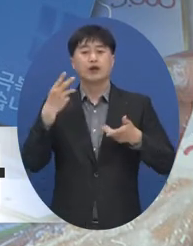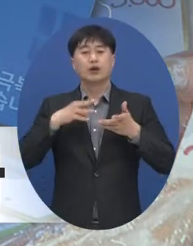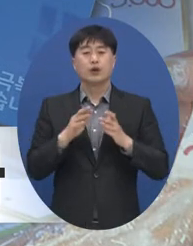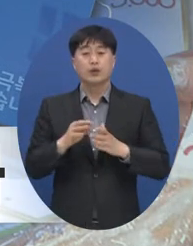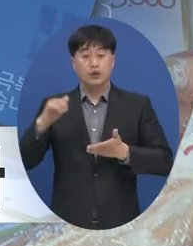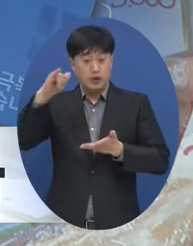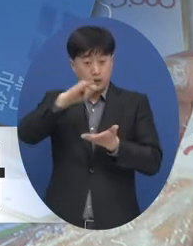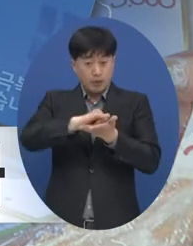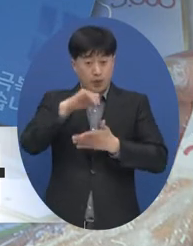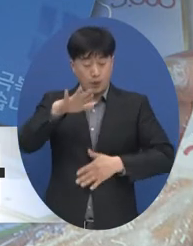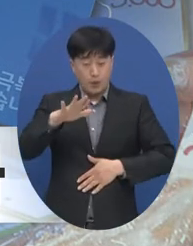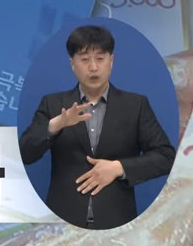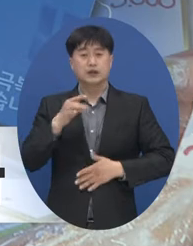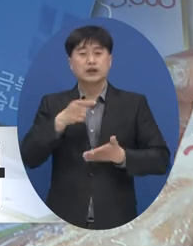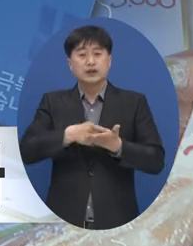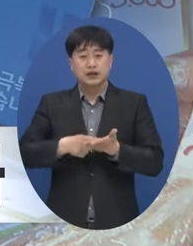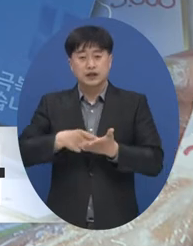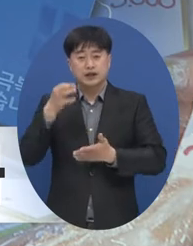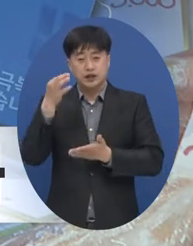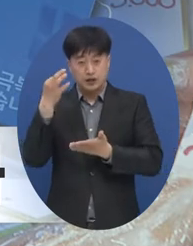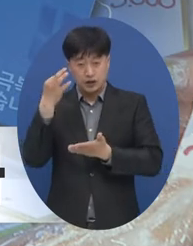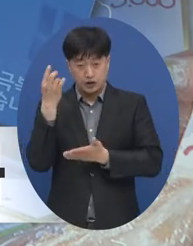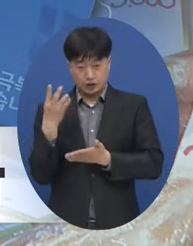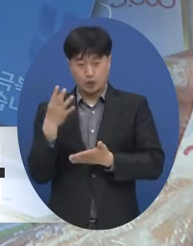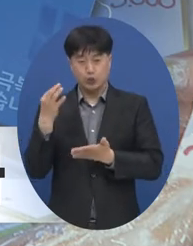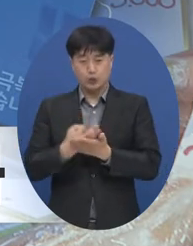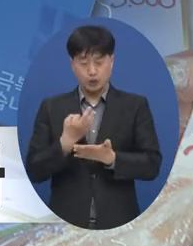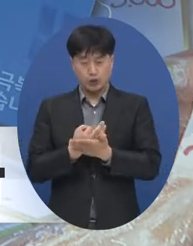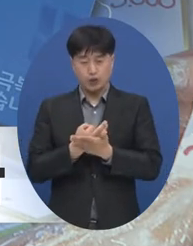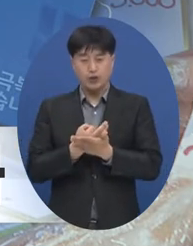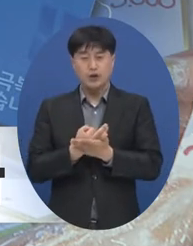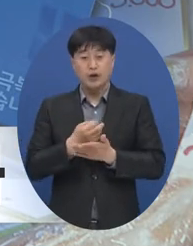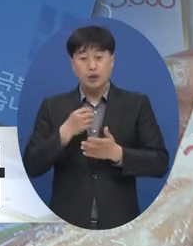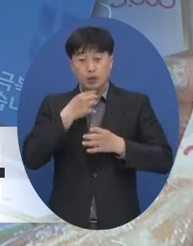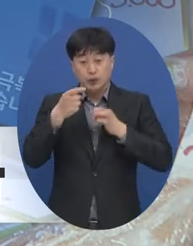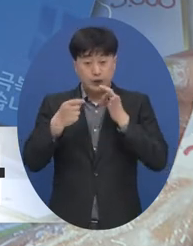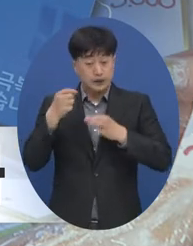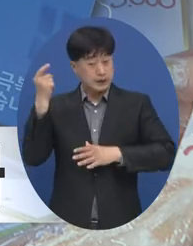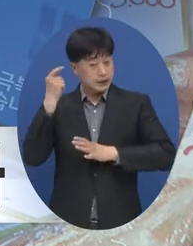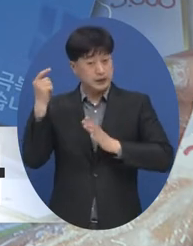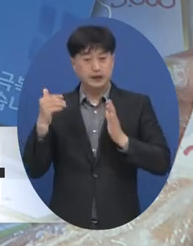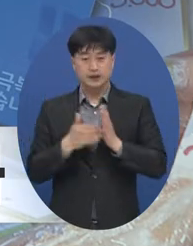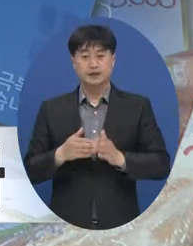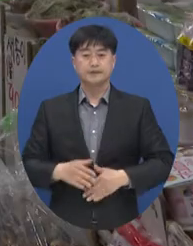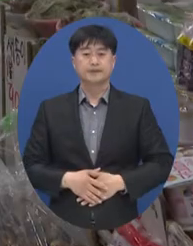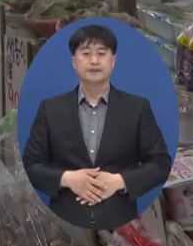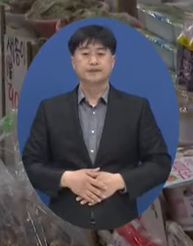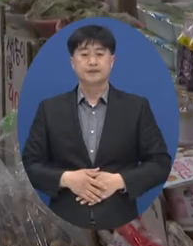가능한데요. 경기도 김포에서 재난기본소득에 대한 도민들의 목소리를 취재했습니다.